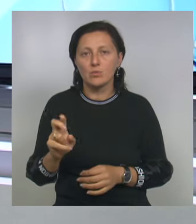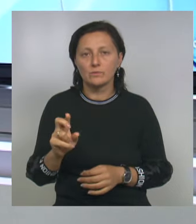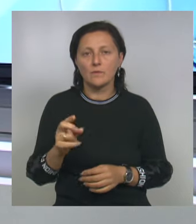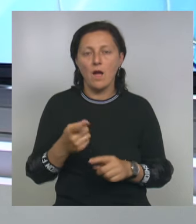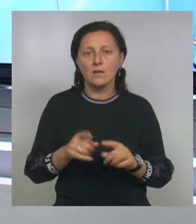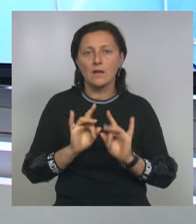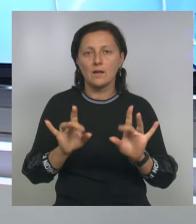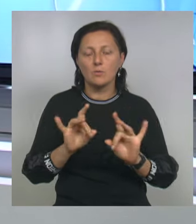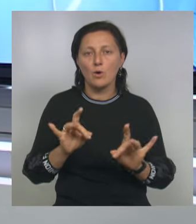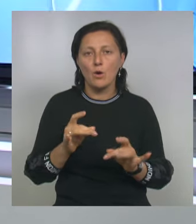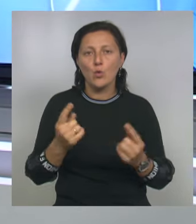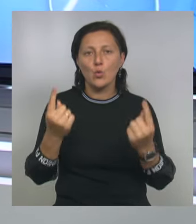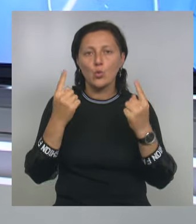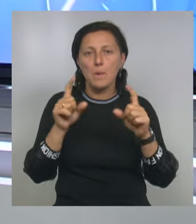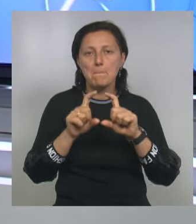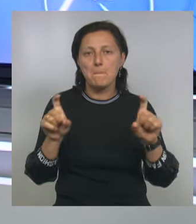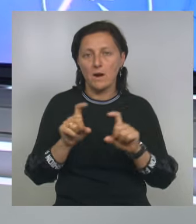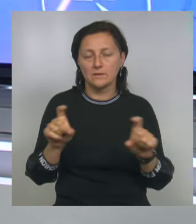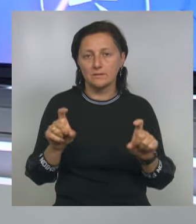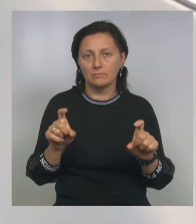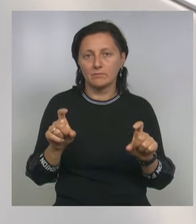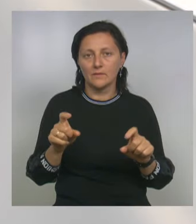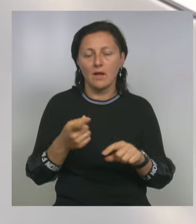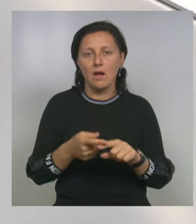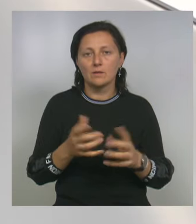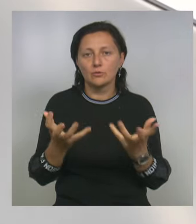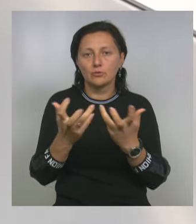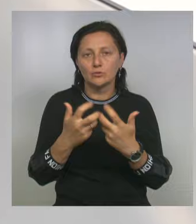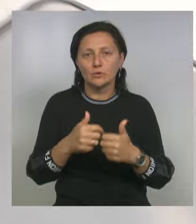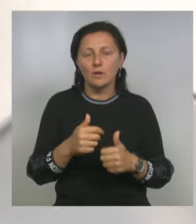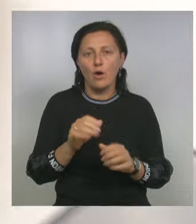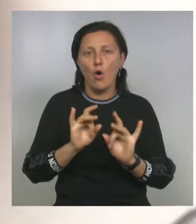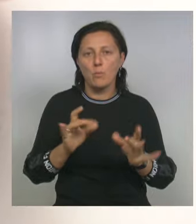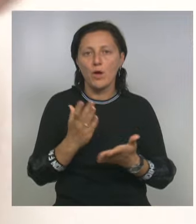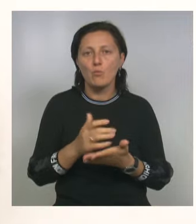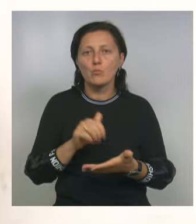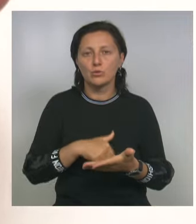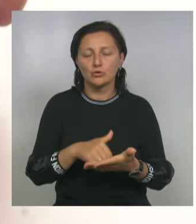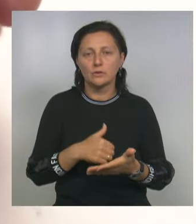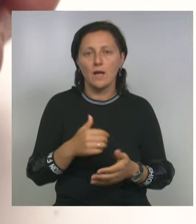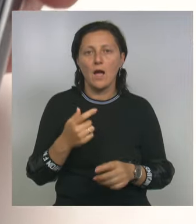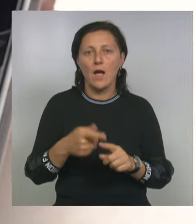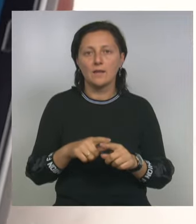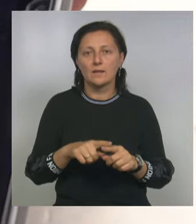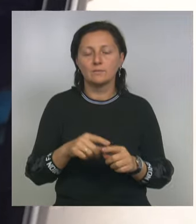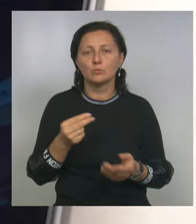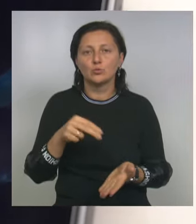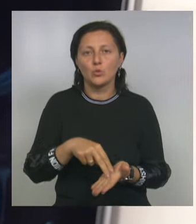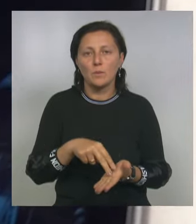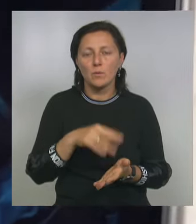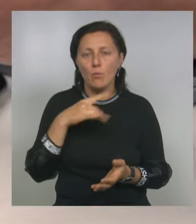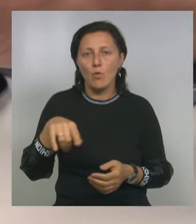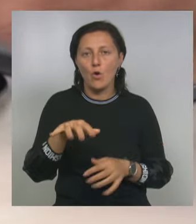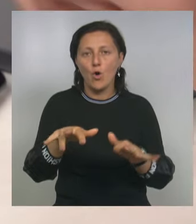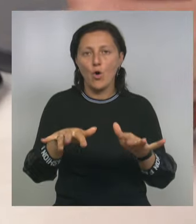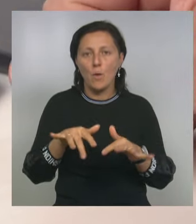рассказали менеджеры крупнейших магазинов электроники. Рост интереса объясняется несколькими факторами. Прежде всего, дело в цене. Среди компьютеров